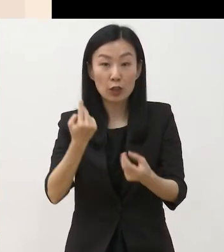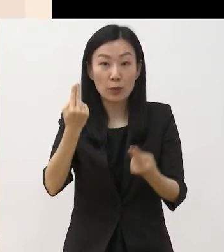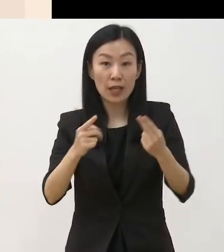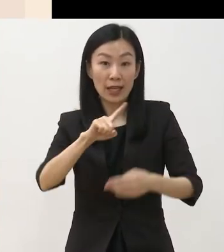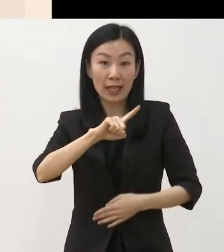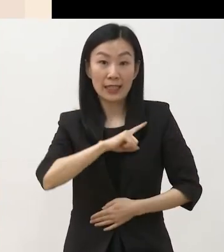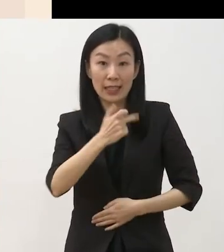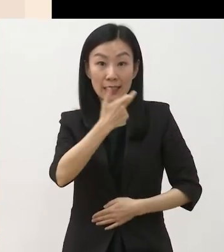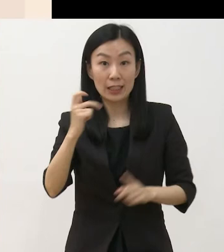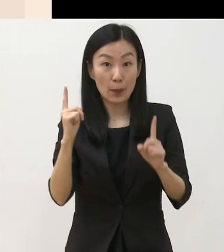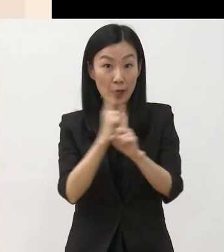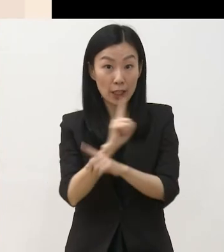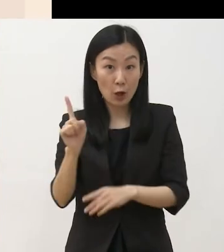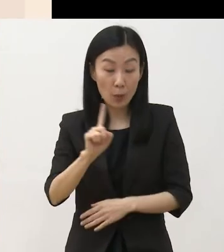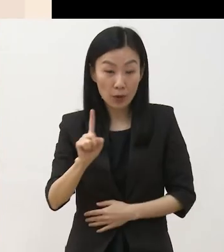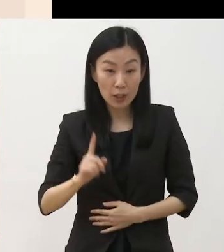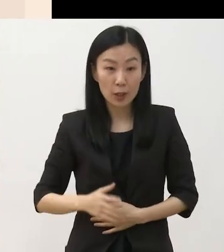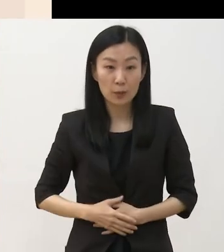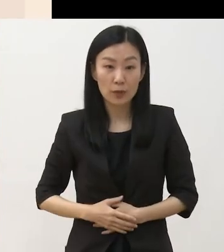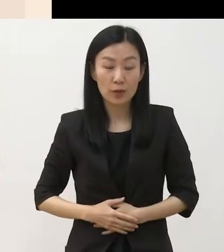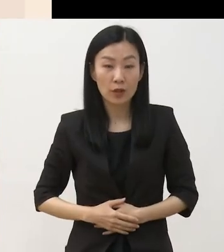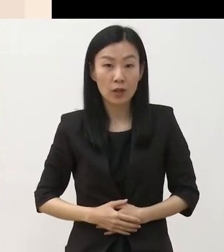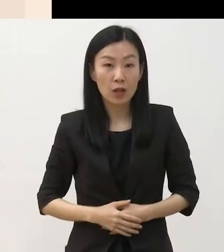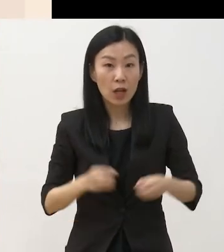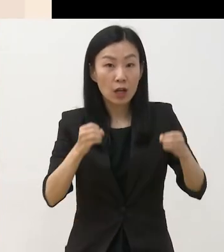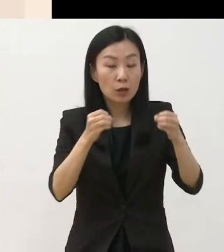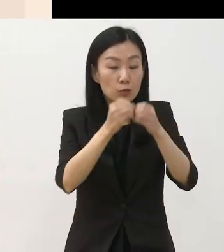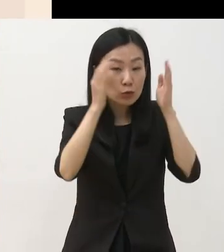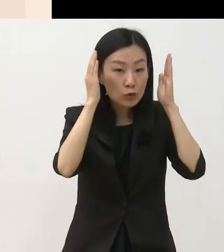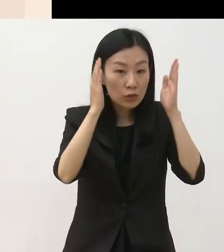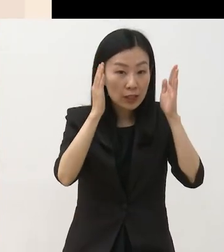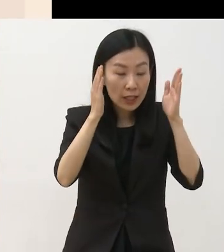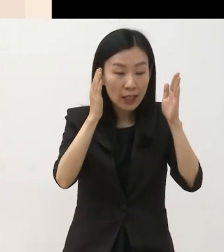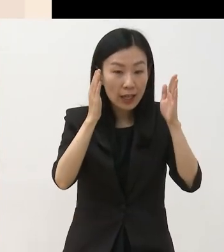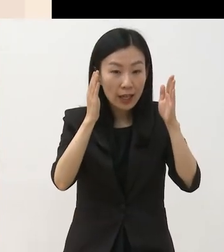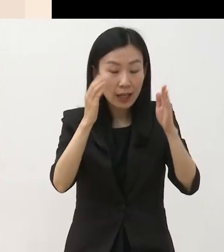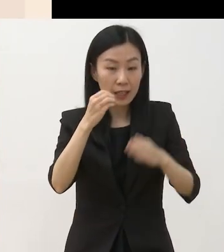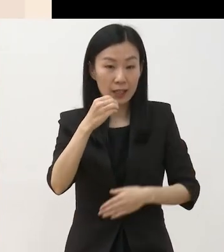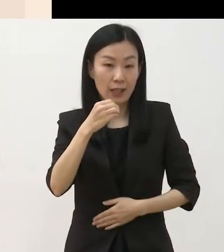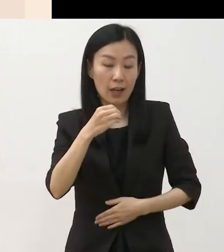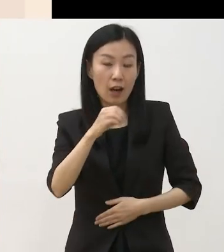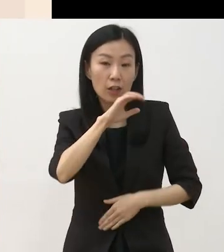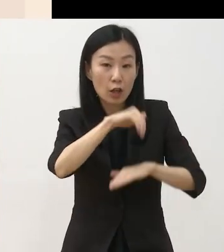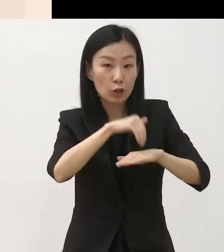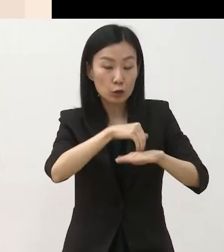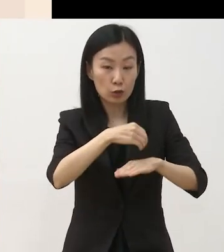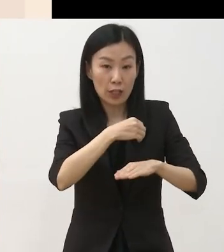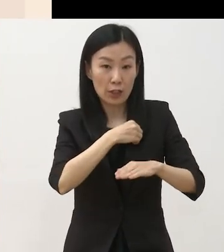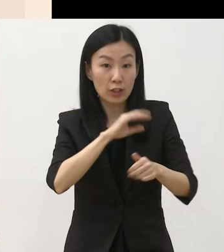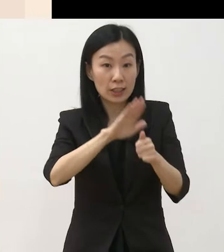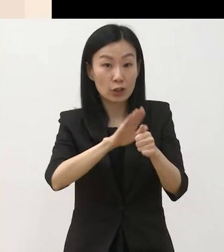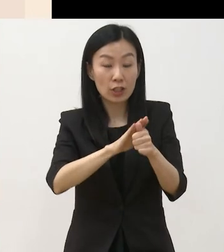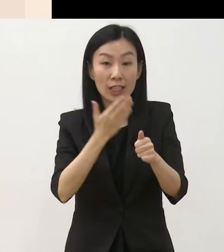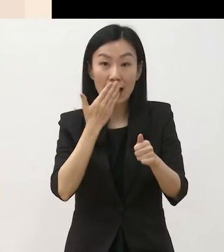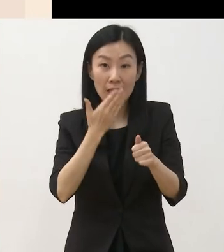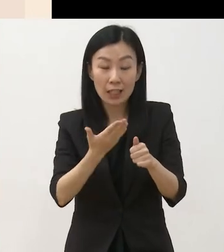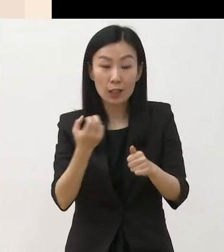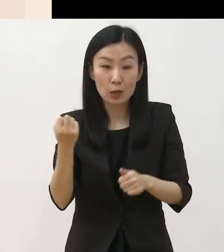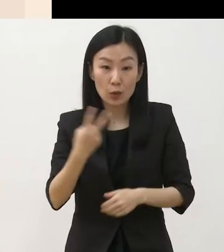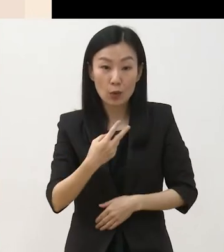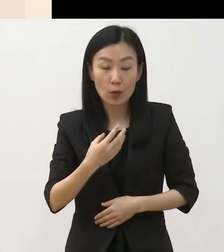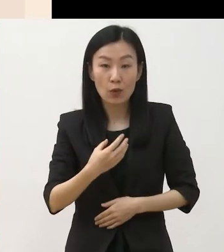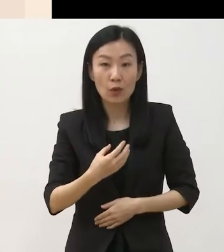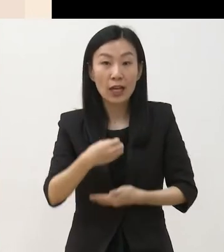변화한 점들은 문학 분야에 연수단원 도입이 가능해졌다라는 겁니다. 그리고